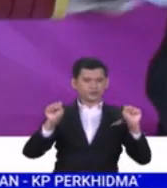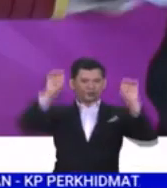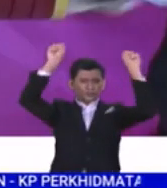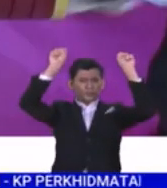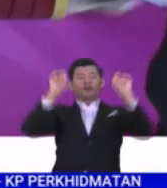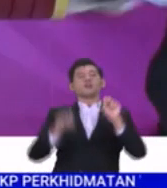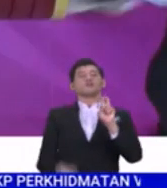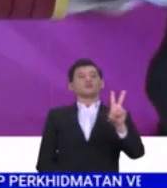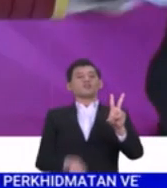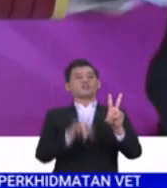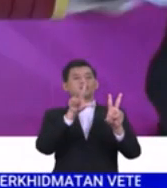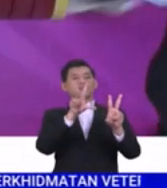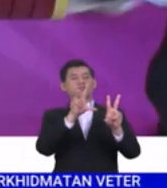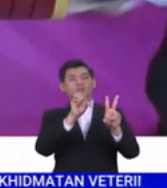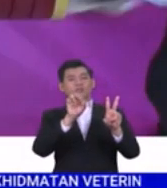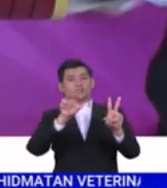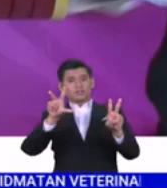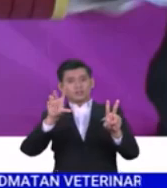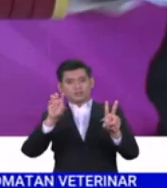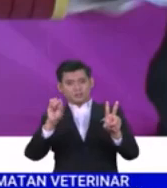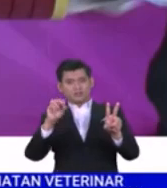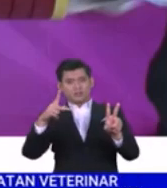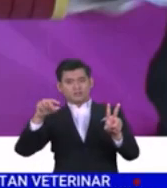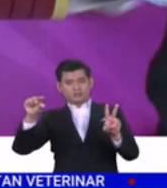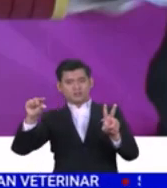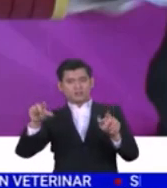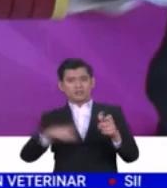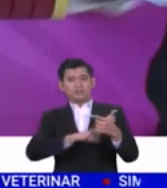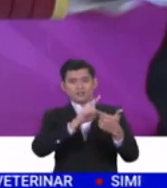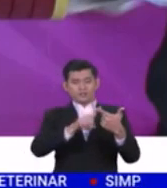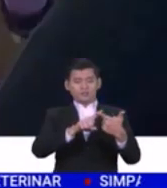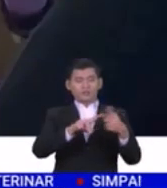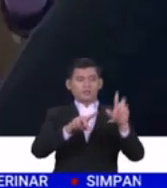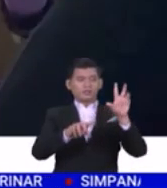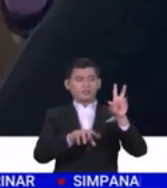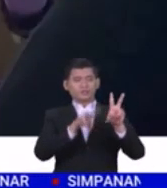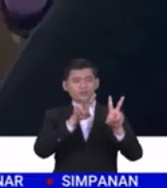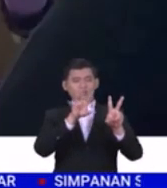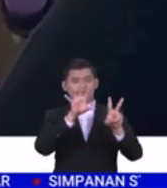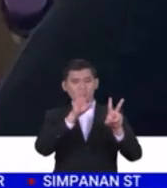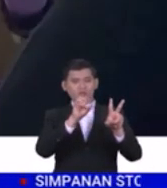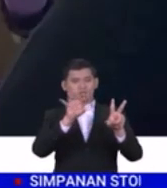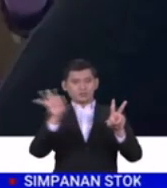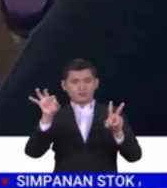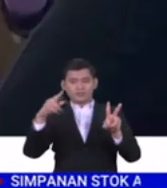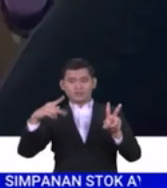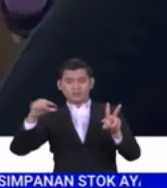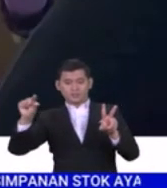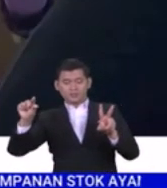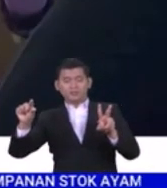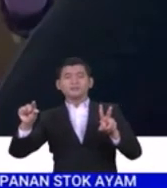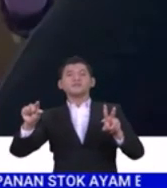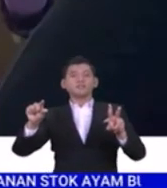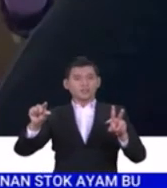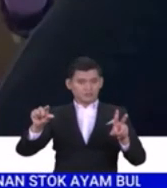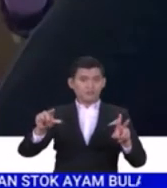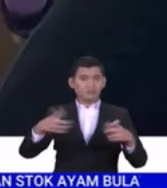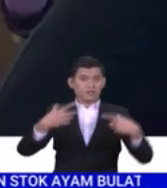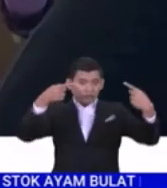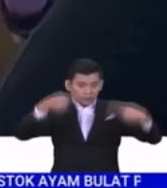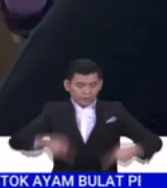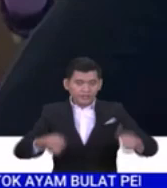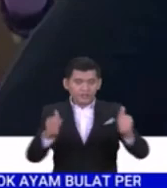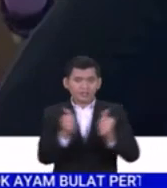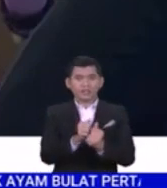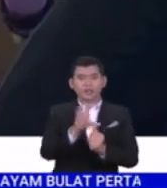seberat 203 kg diikuti 209 kg pada percubaan kedua. Persaingan antara 6 peserta pada kejohanan